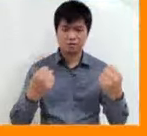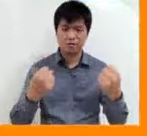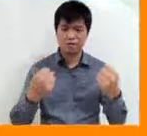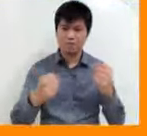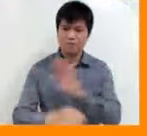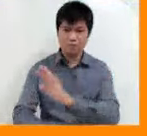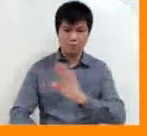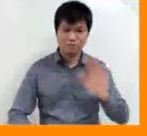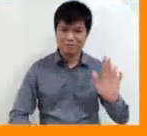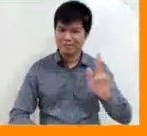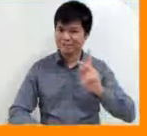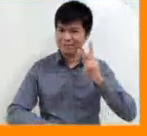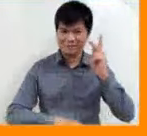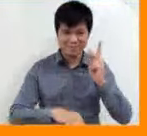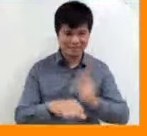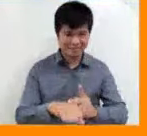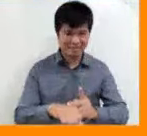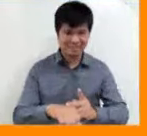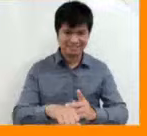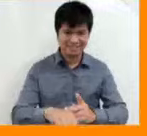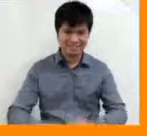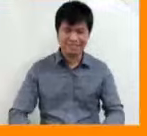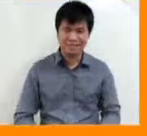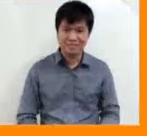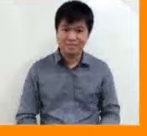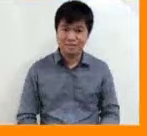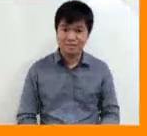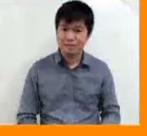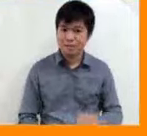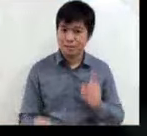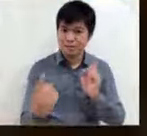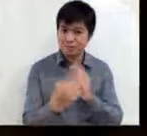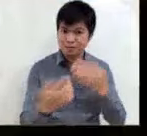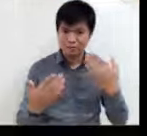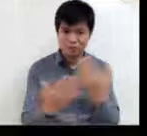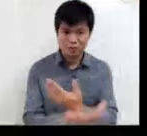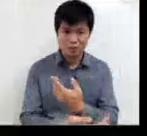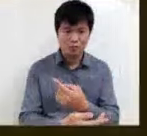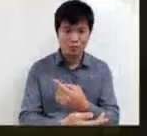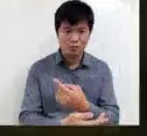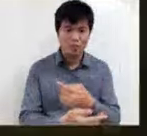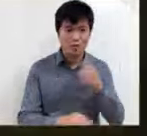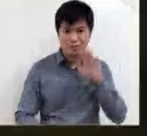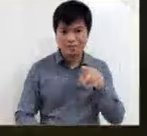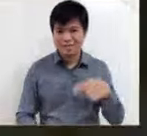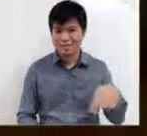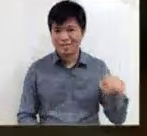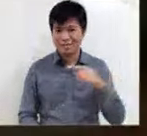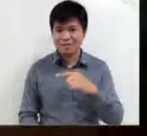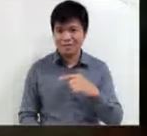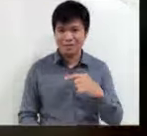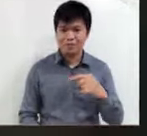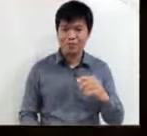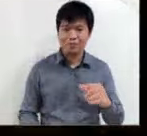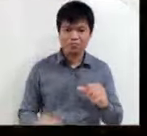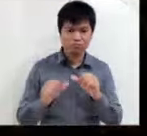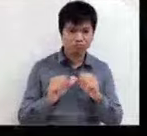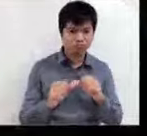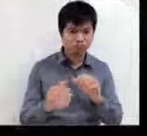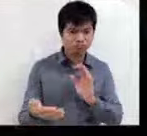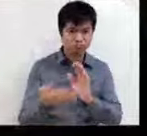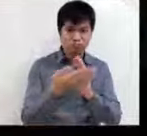Frontline Pilipinas. Meet our newest kapatid. Ang walang inuurungan sa